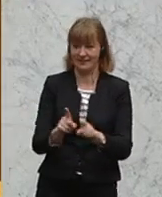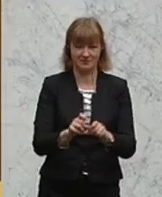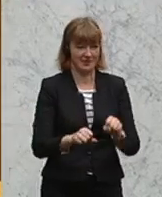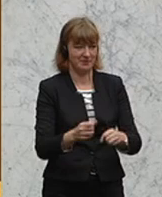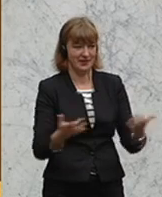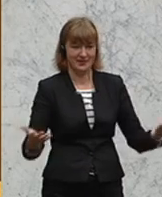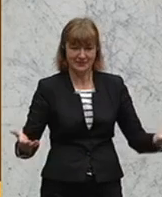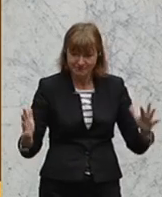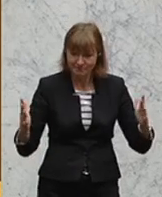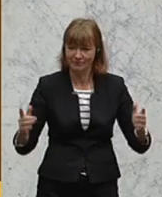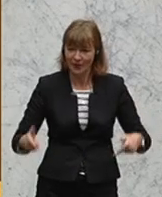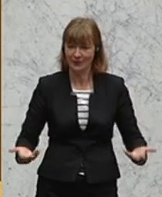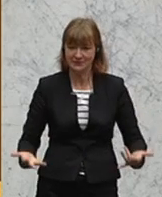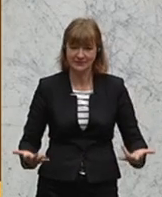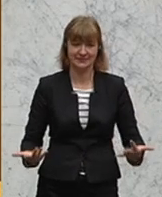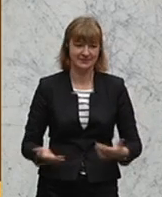Schauen Sie.